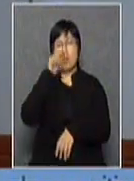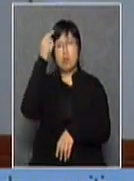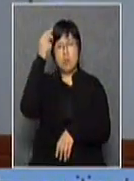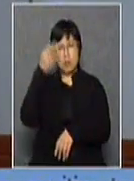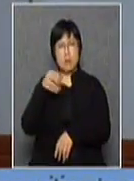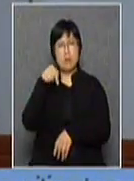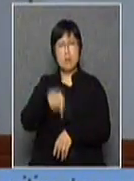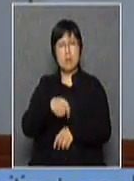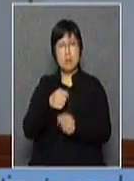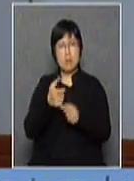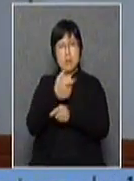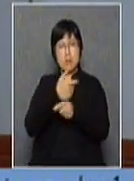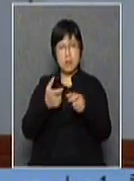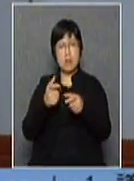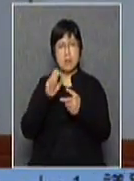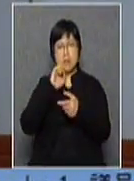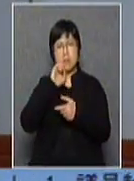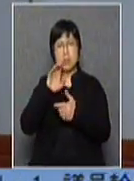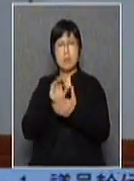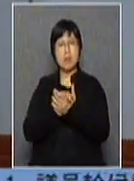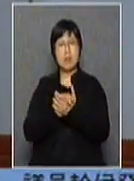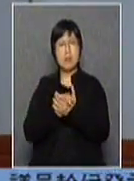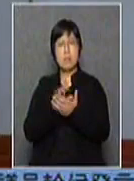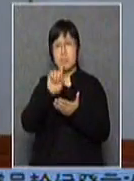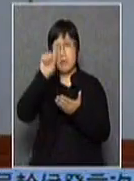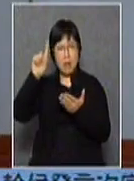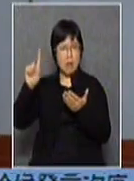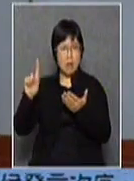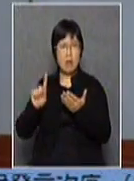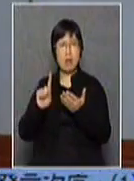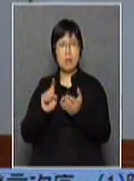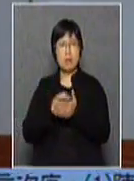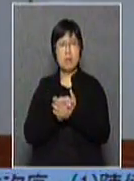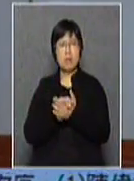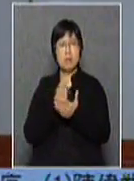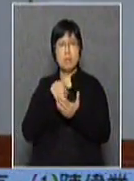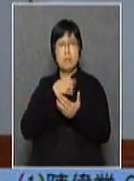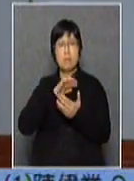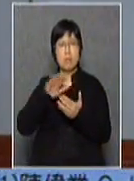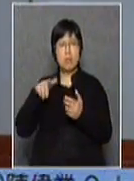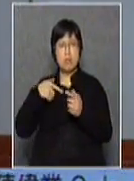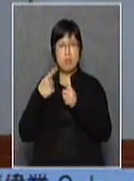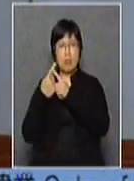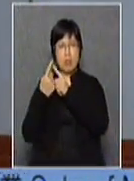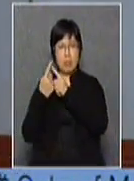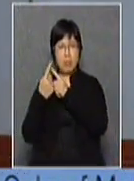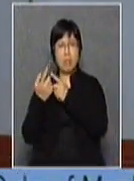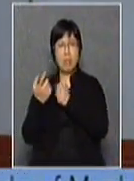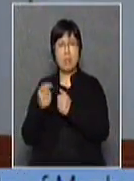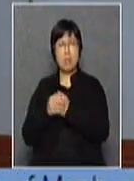會又講經濟嘅時候咧，通常就係講。即係我哋點樣樣咧，係令到我哋嘅國民